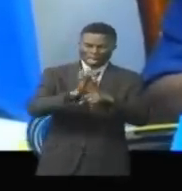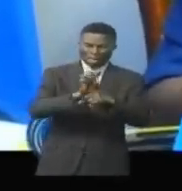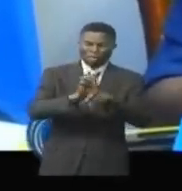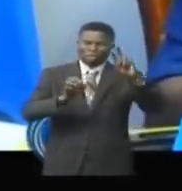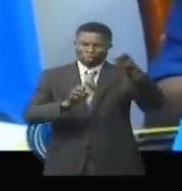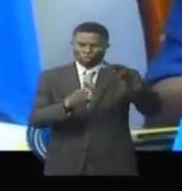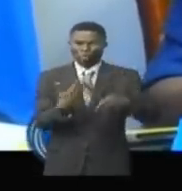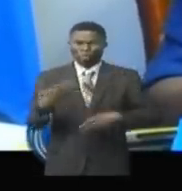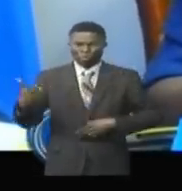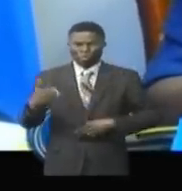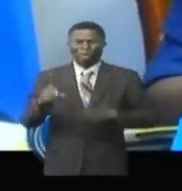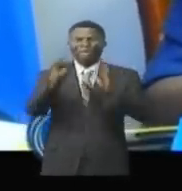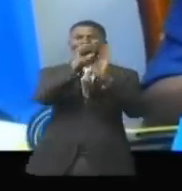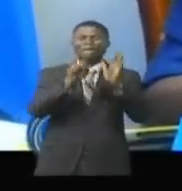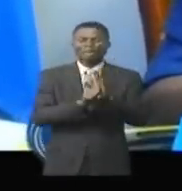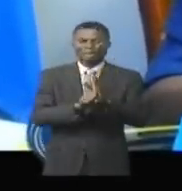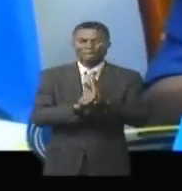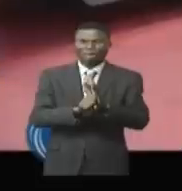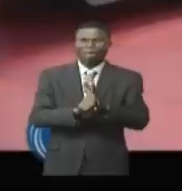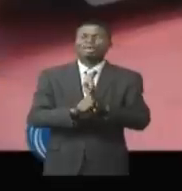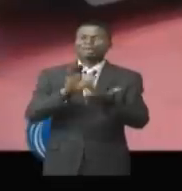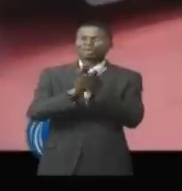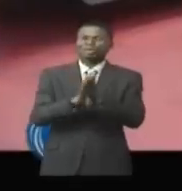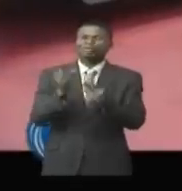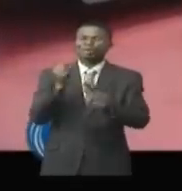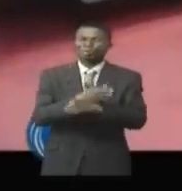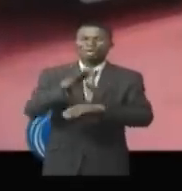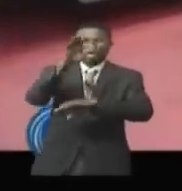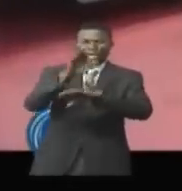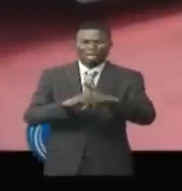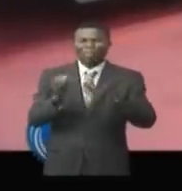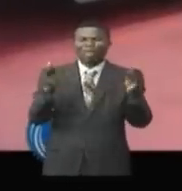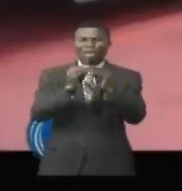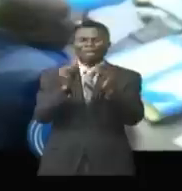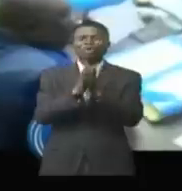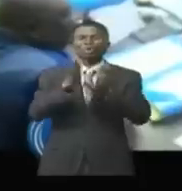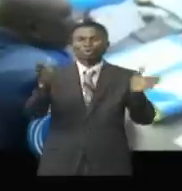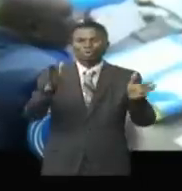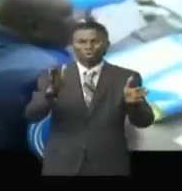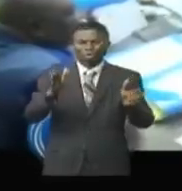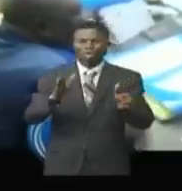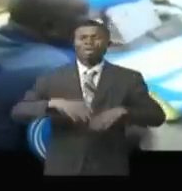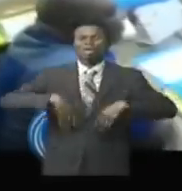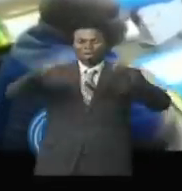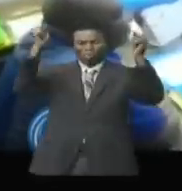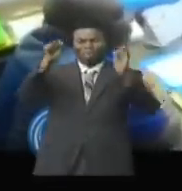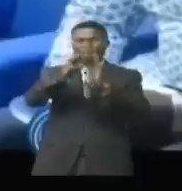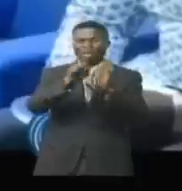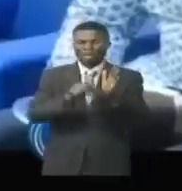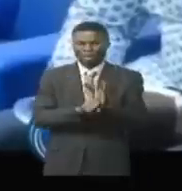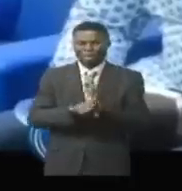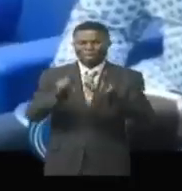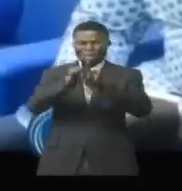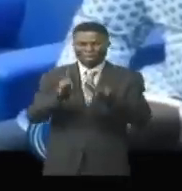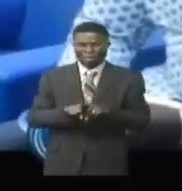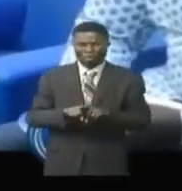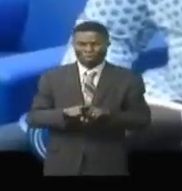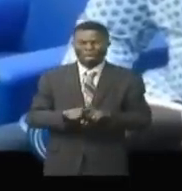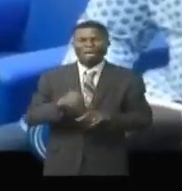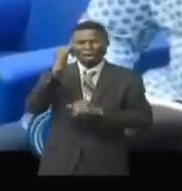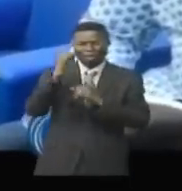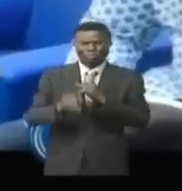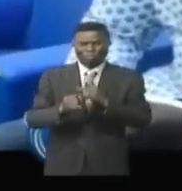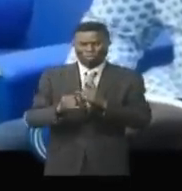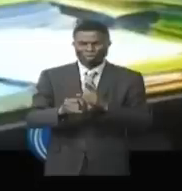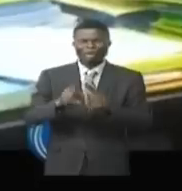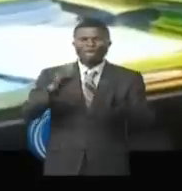chose, les statuts. Il faut actualiser les statuts, convoquer une assemblée générale pour faire valider ces statuts. Et on finit